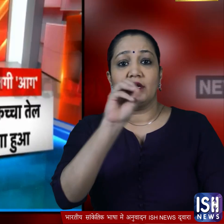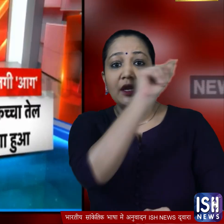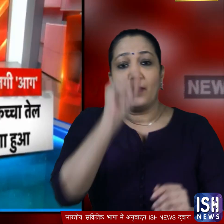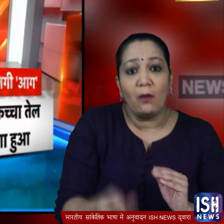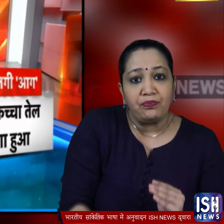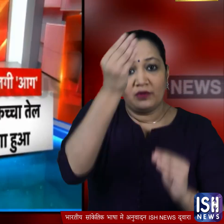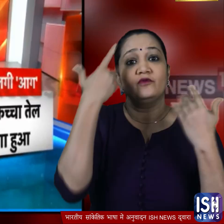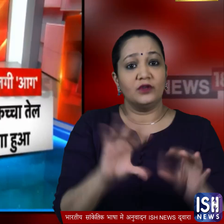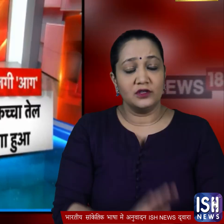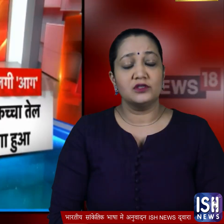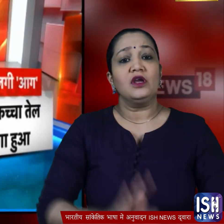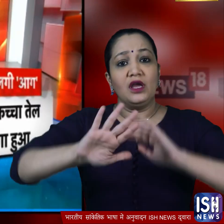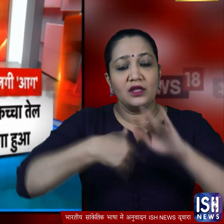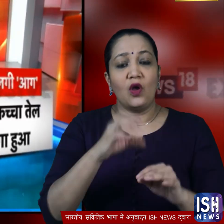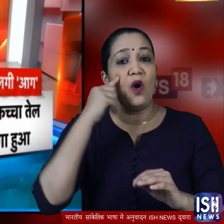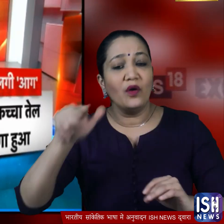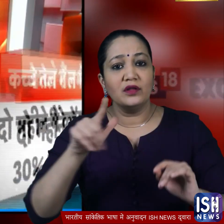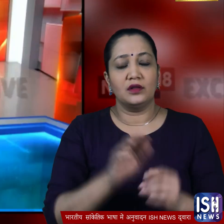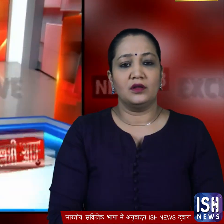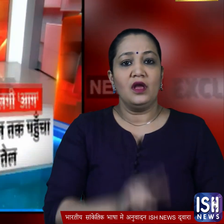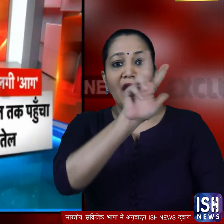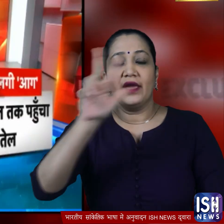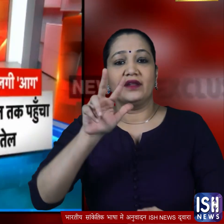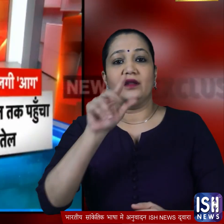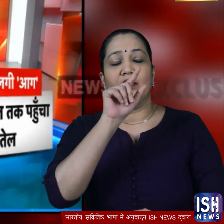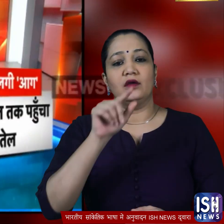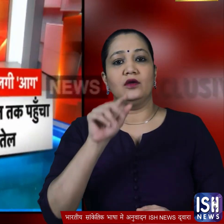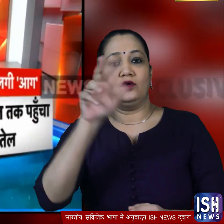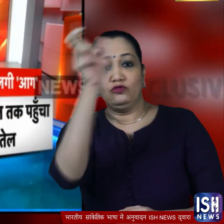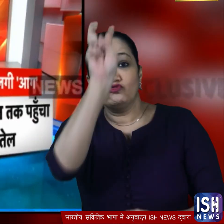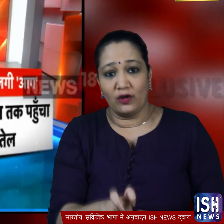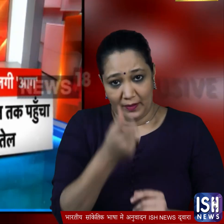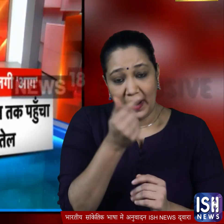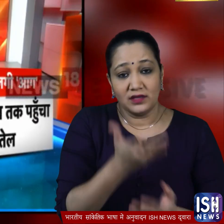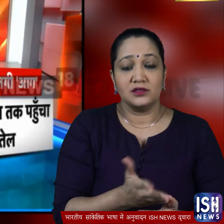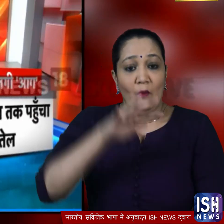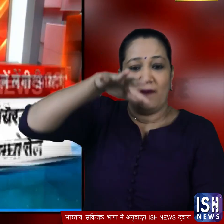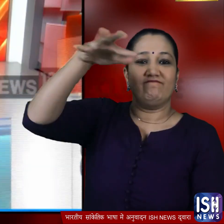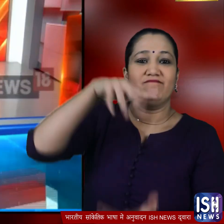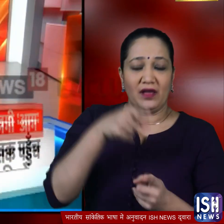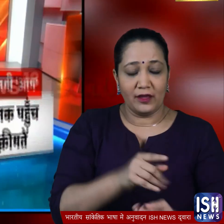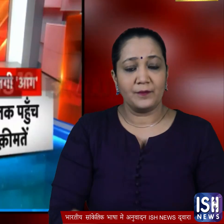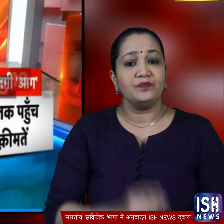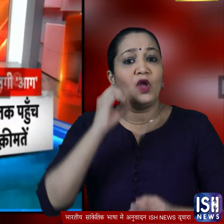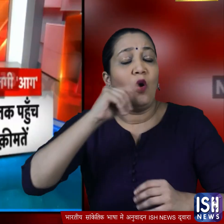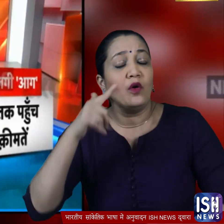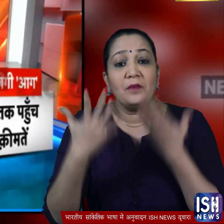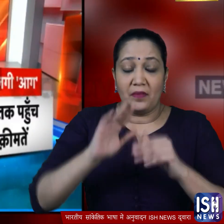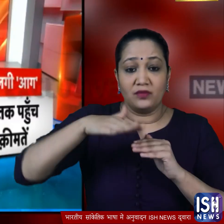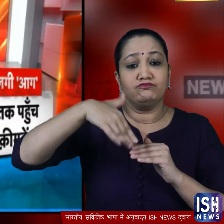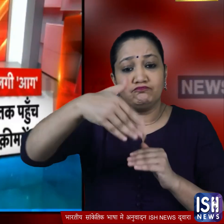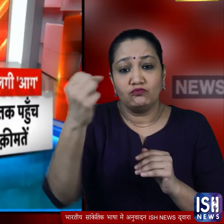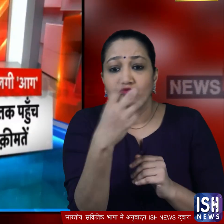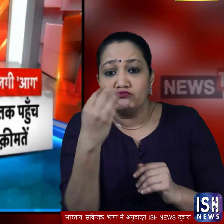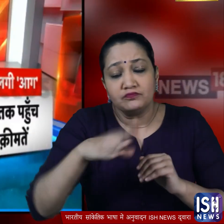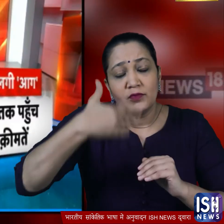करीब 30% तक महंगा हो चुका है, जिसके बाद कच्चा तेल $88 प्रति बैरल तक पहुंच चुका है। लेकिन जानकार ये भी अनुमान जता रहे हैं कि कच्चे तेल की